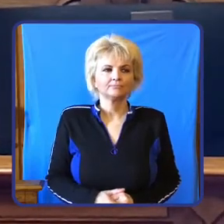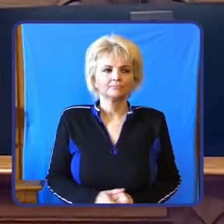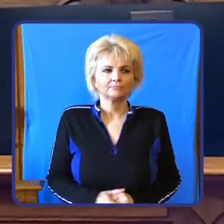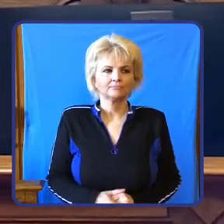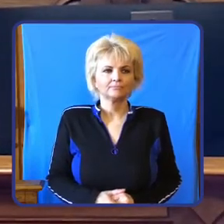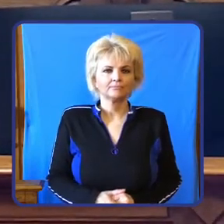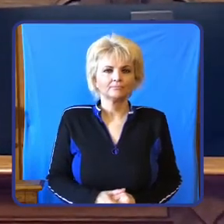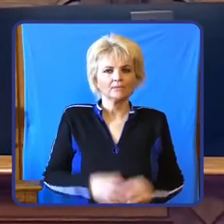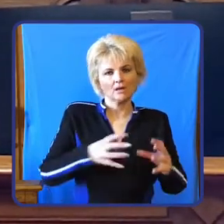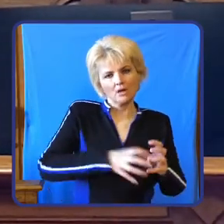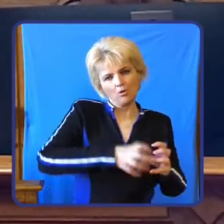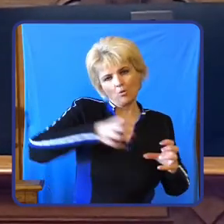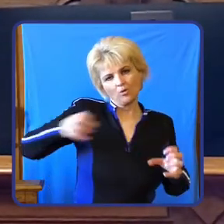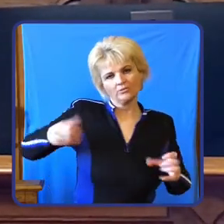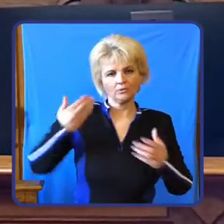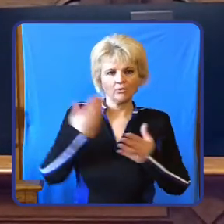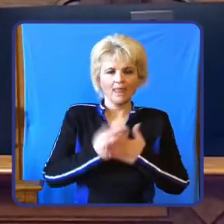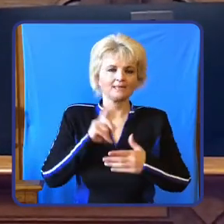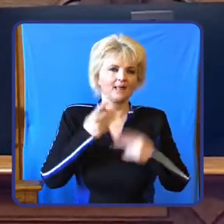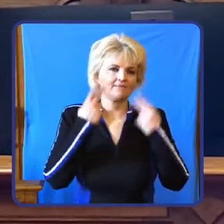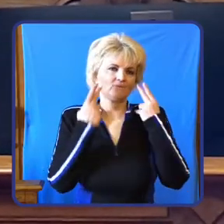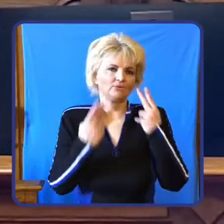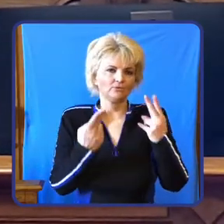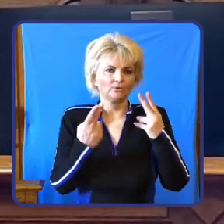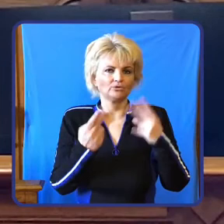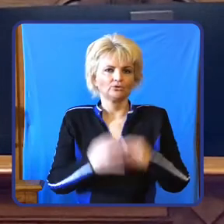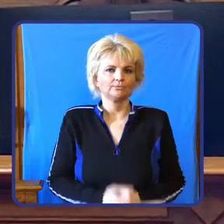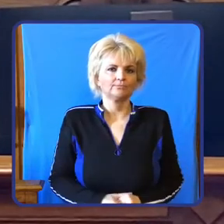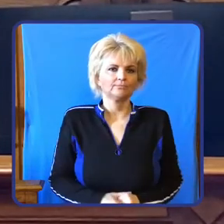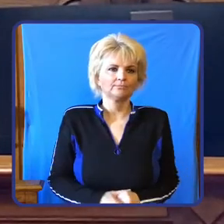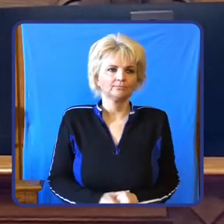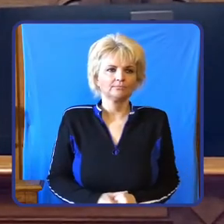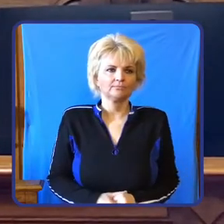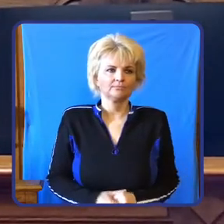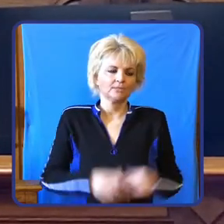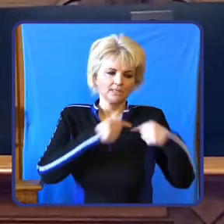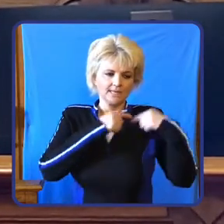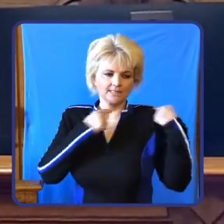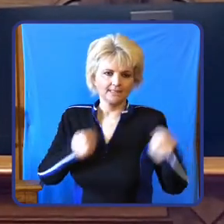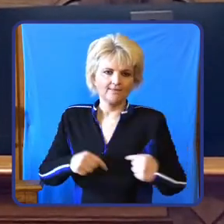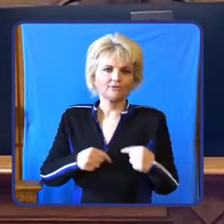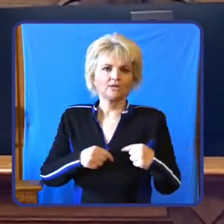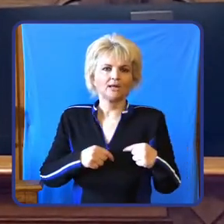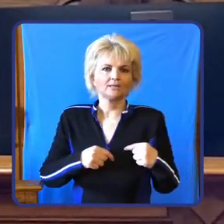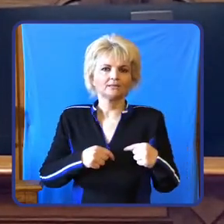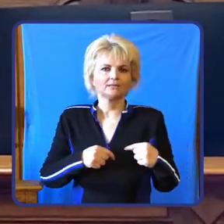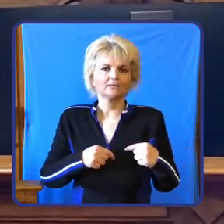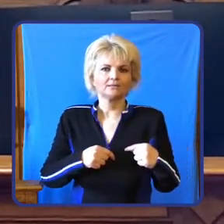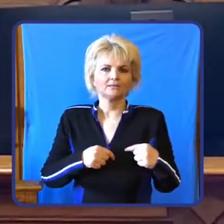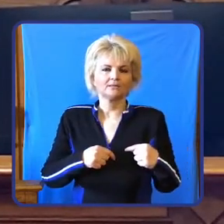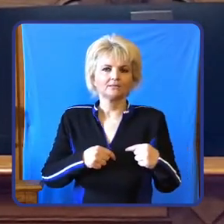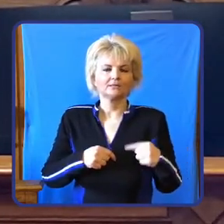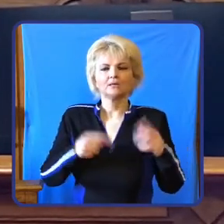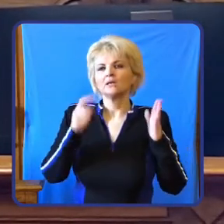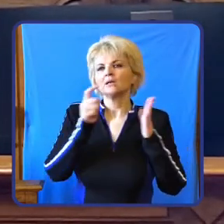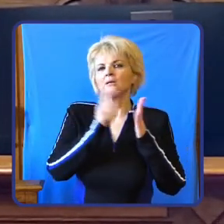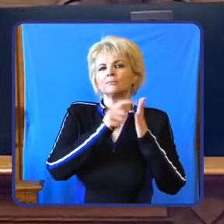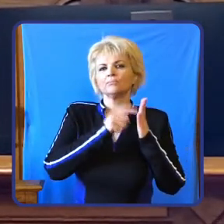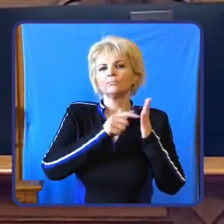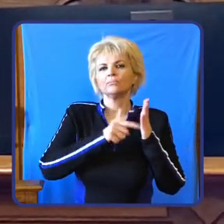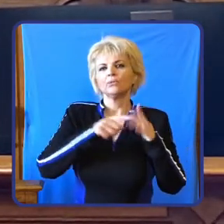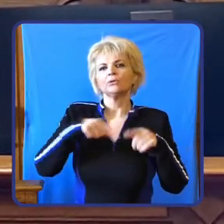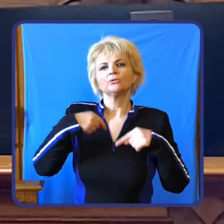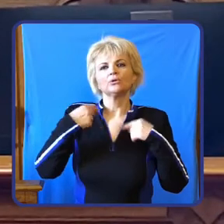Nagyon hosszú lenne, de a legfontosabb, hogy én nagyon szívesen napirendet, van lehetőségünk napirend után,